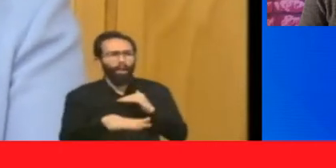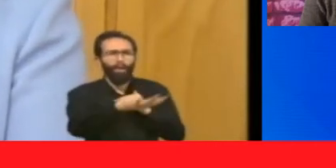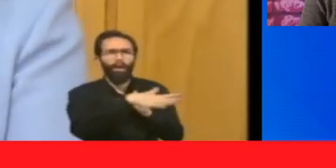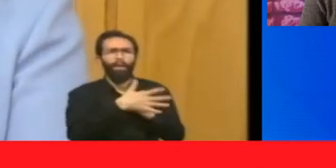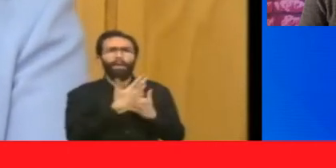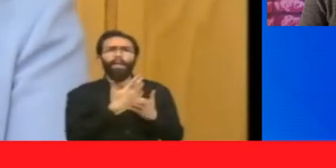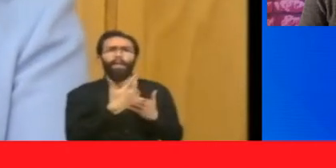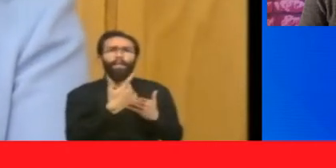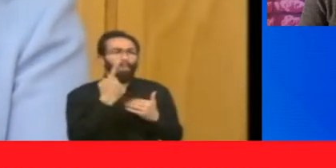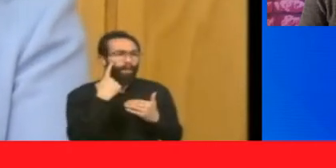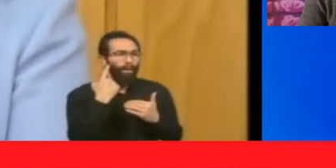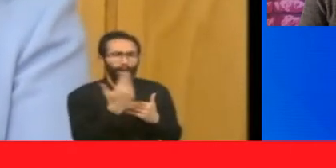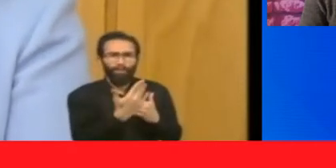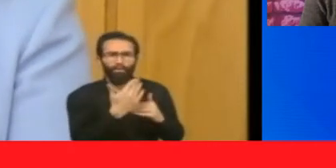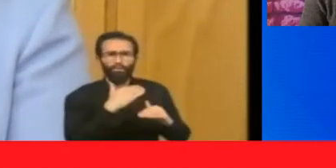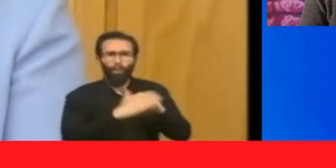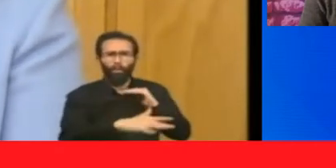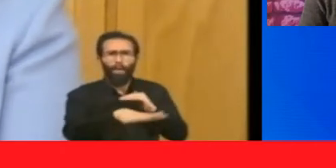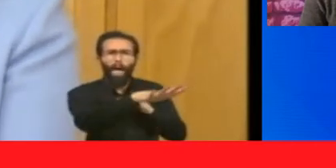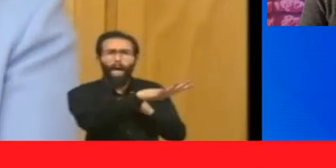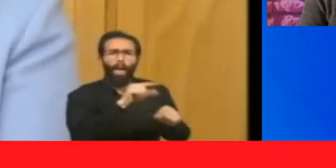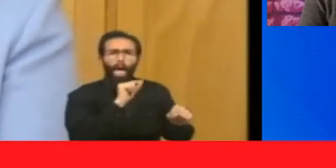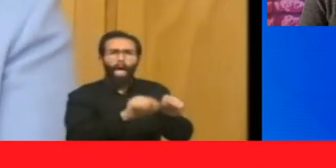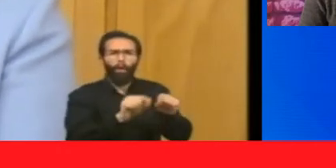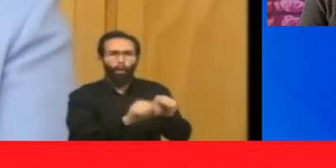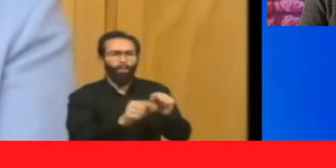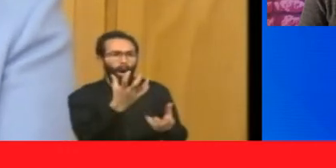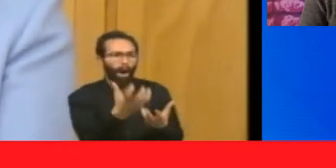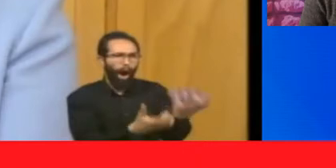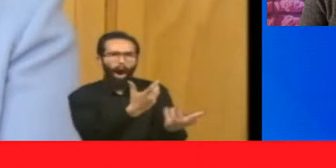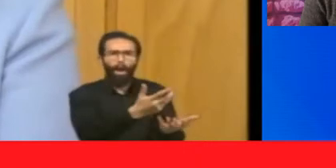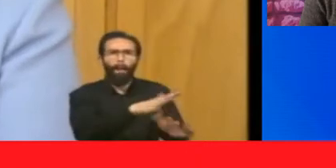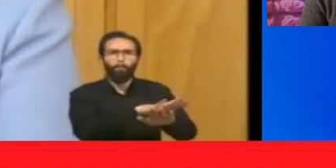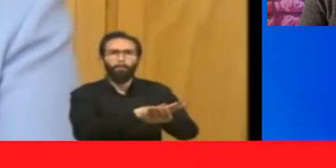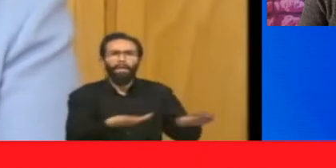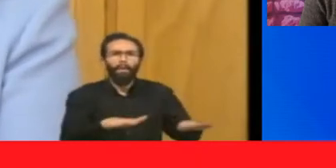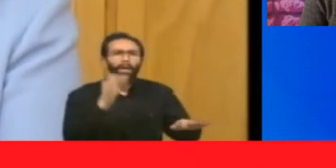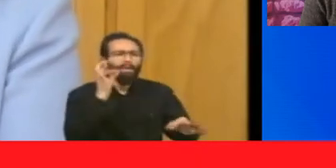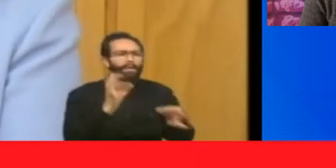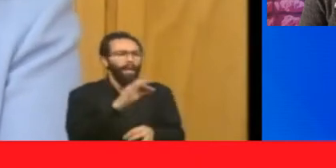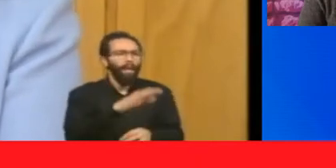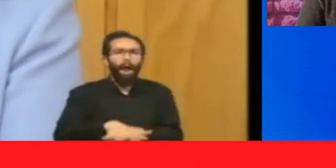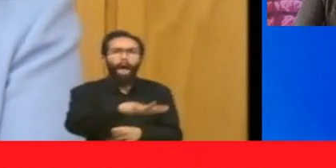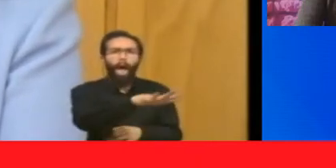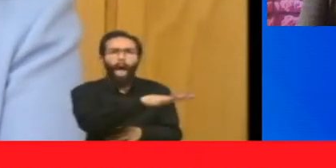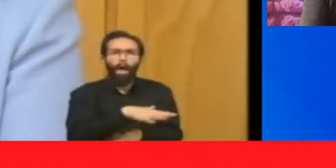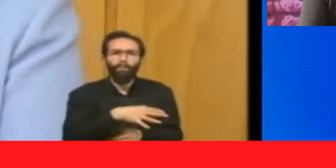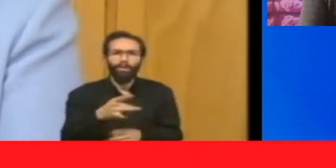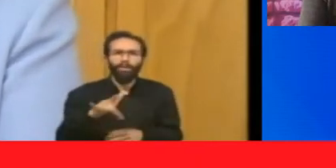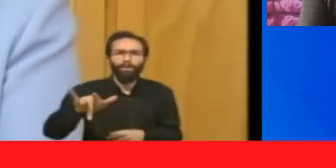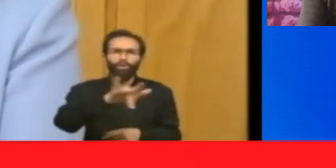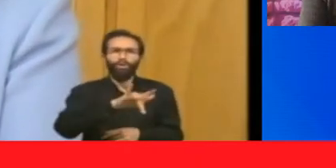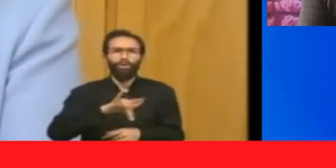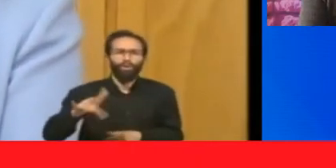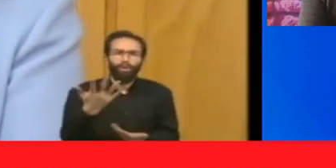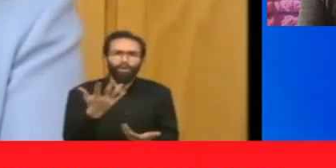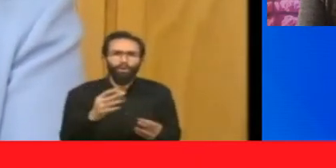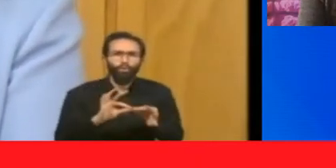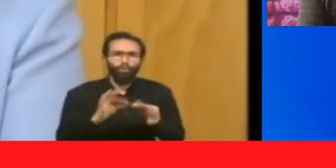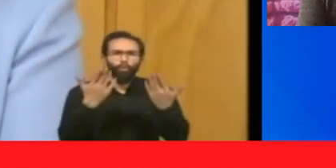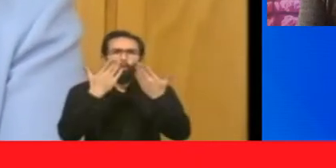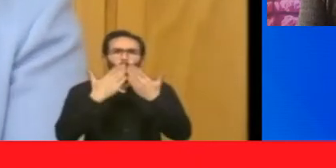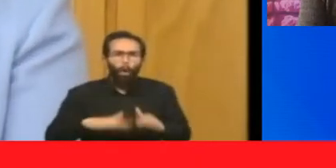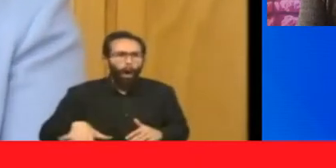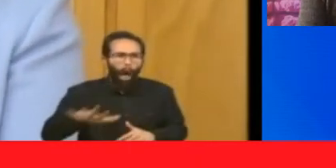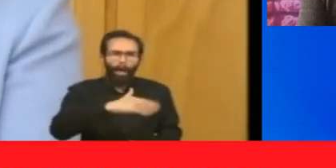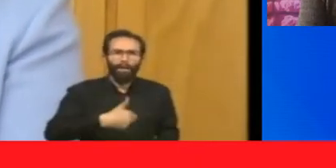ekonomik kaynaklarını tükettiler, insanları işsiz, çaresiz, sofraları ekmeksiz ve açsız